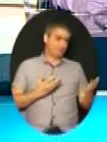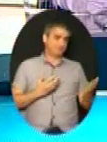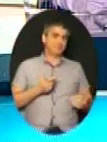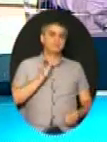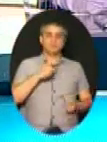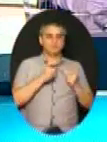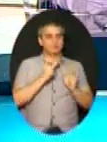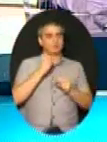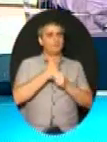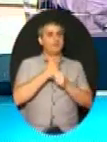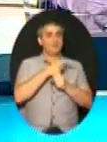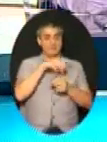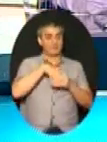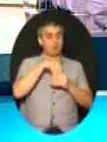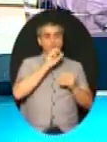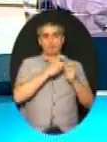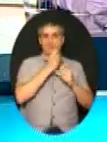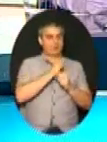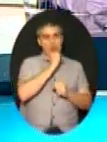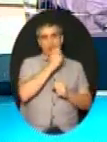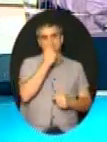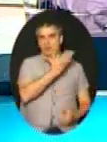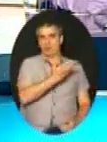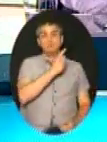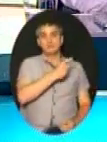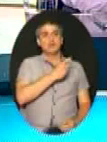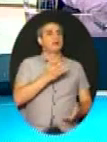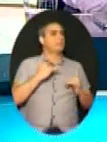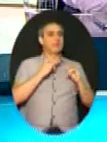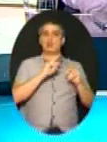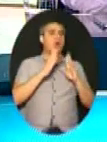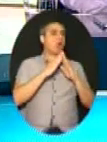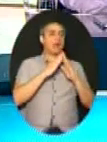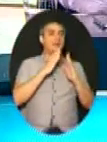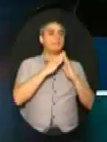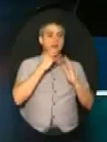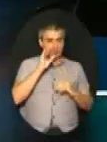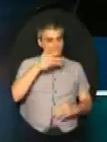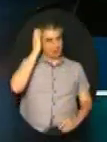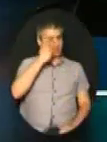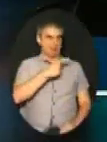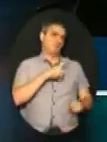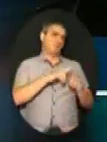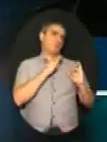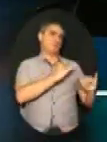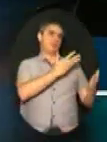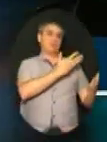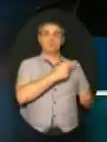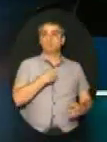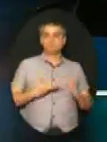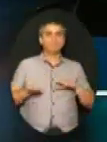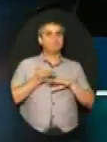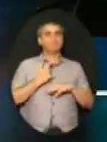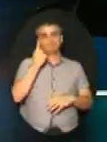גם אנשי מפלגת העבודה ובוחרי מפלגת העבודה לא ירצו לראות את זה, זאת תהיה מתנה לא רק לבית היהודי, גם ליאיר לפיד. ואני רוצה להגיד לכם שזה מעלה